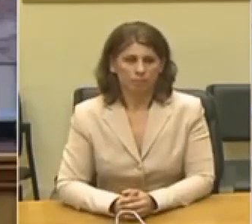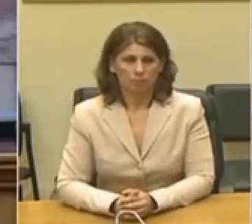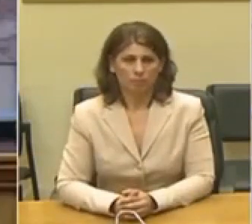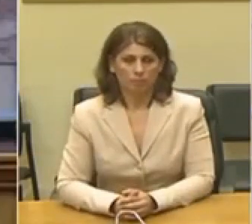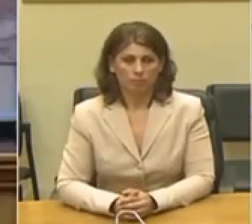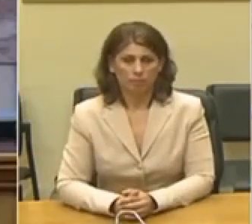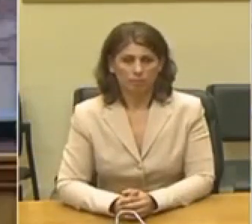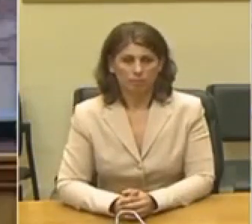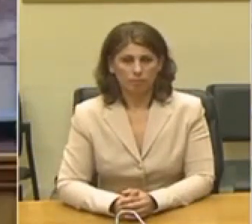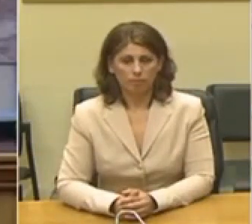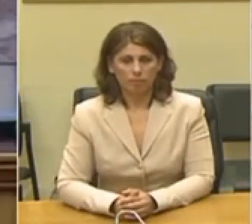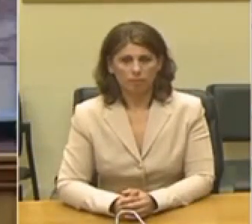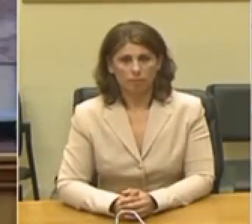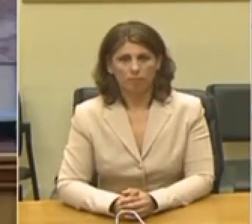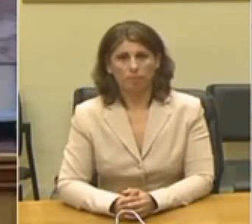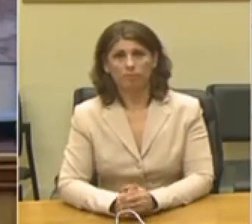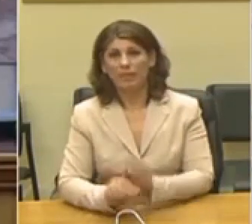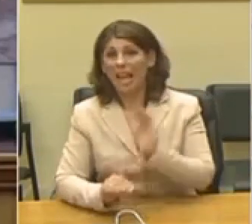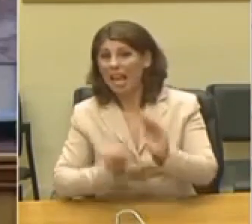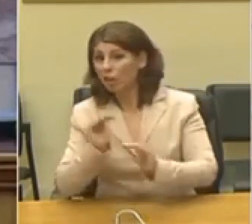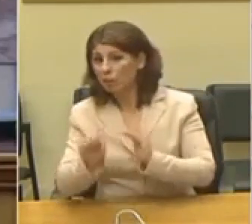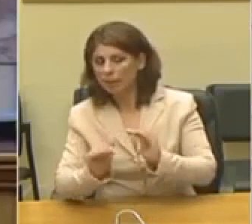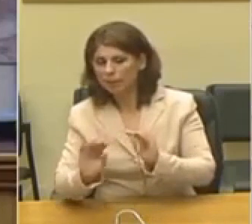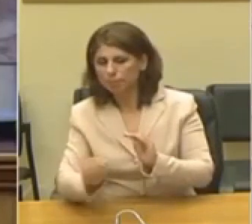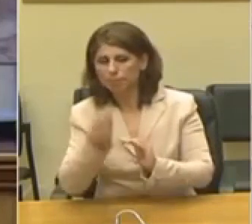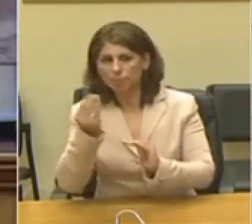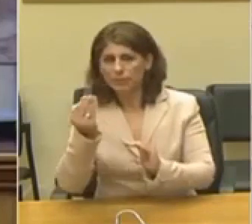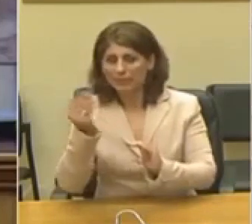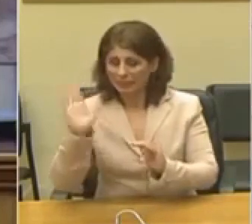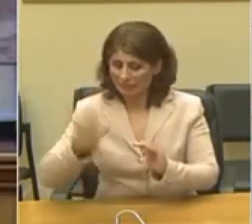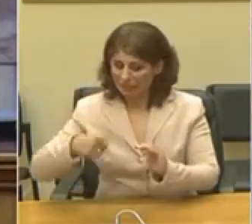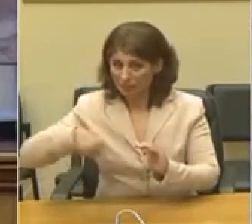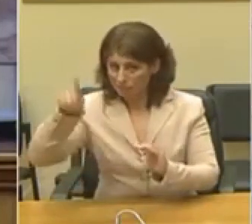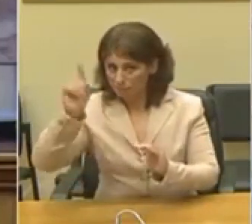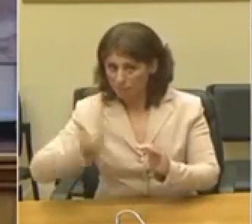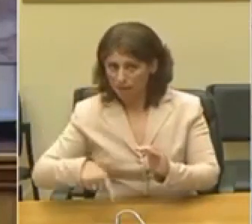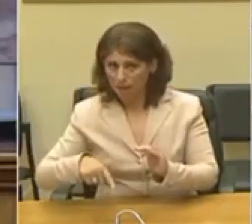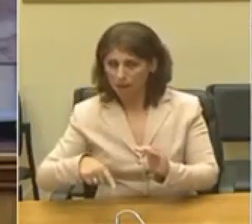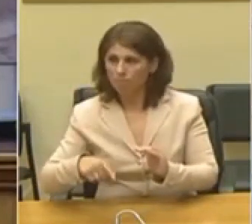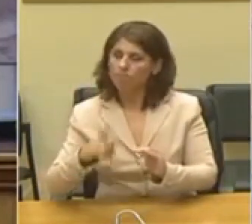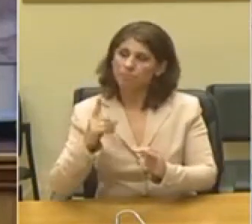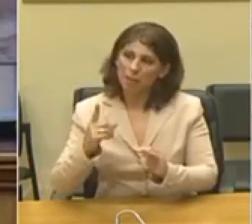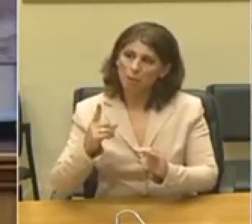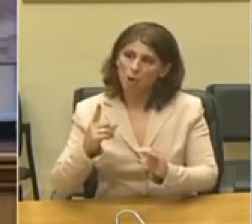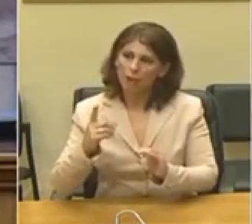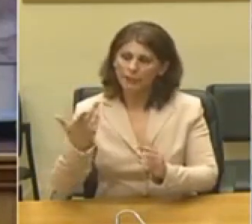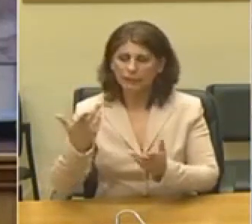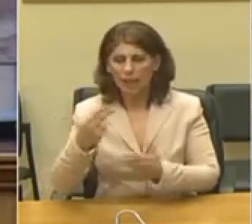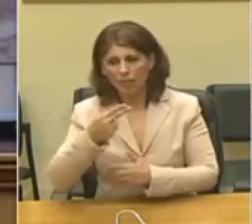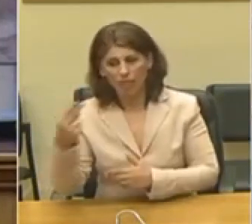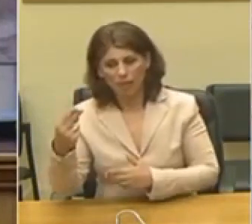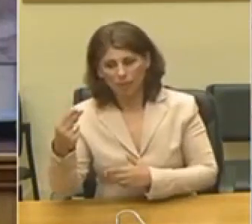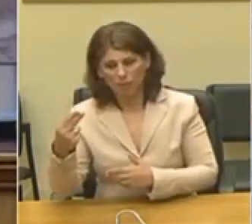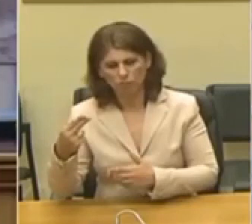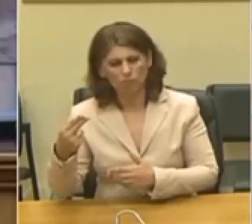Ερωτηματικά όμως, κύριε Επίτροπε, έχουν γεννηθεί τις τελευταίες μέρες και από ένα σενάριο το οποίο